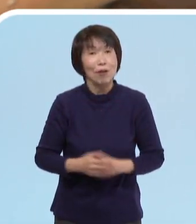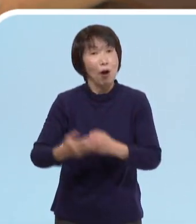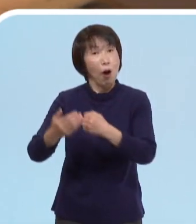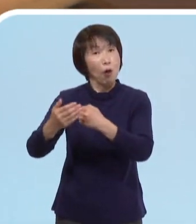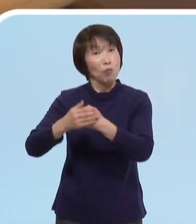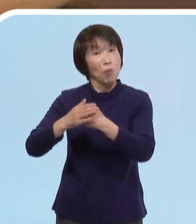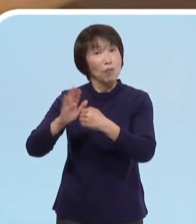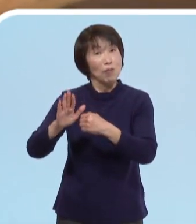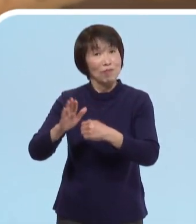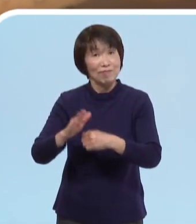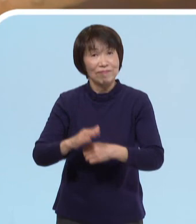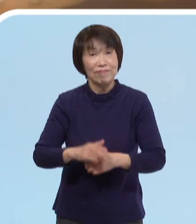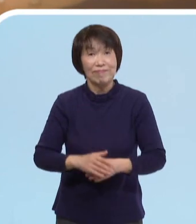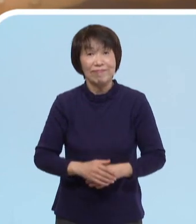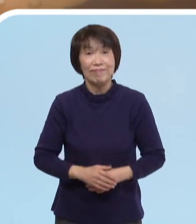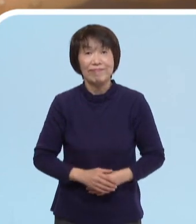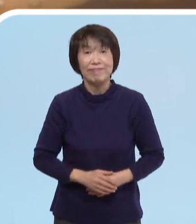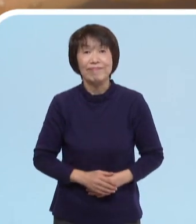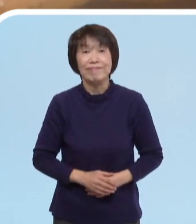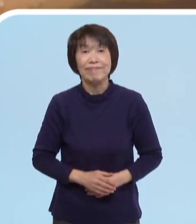ソムリエからのアドバイスが。